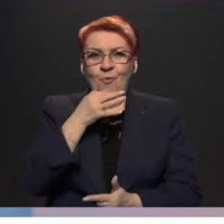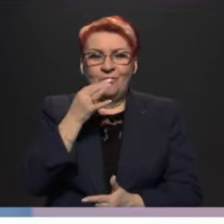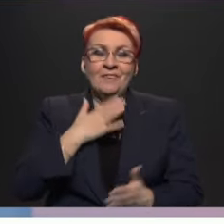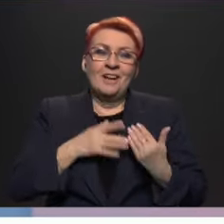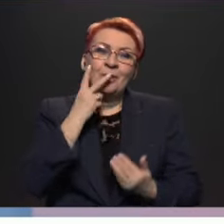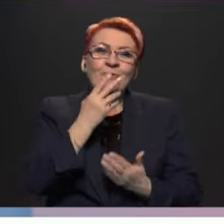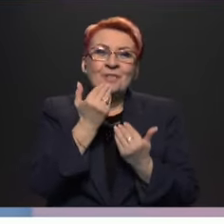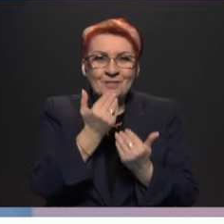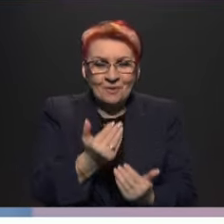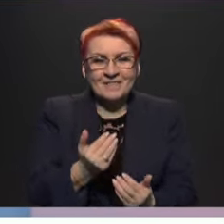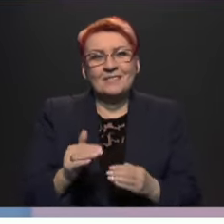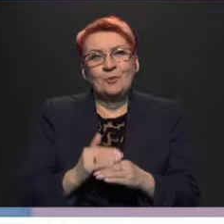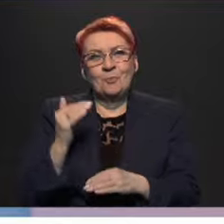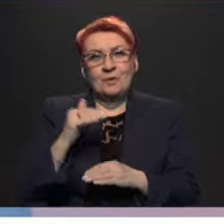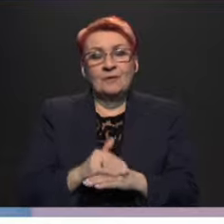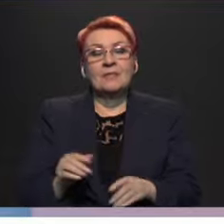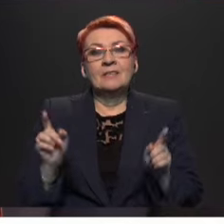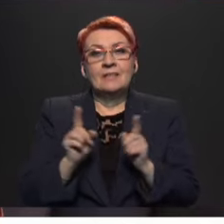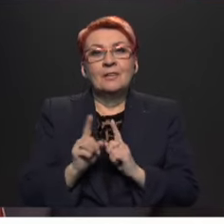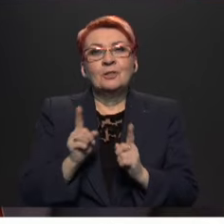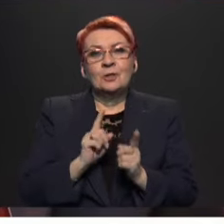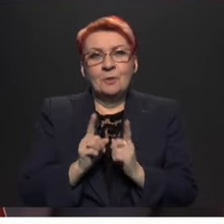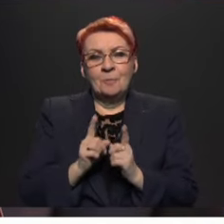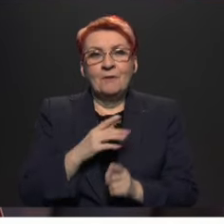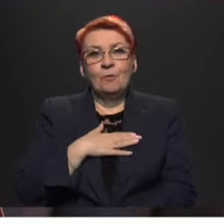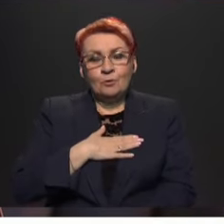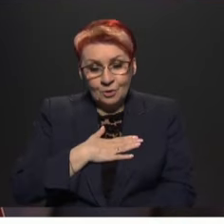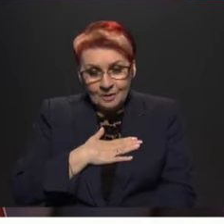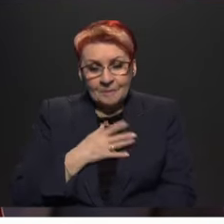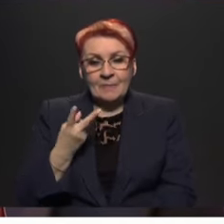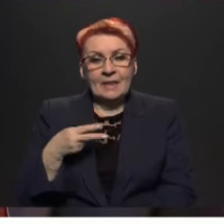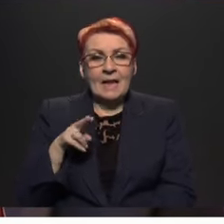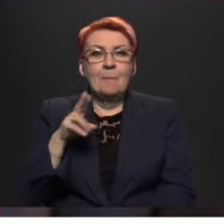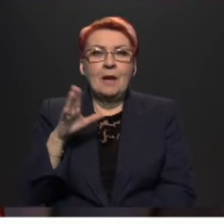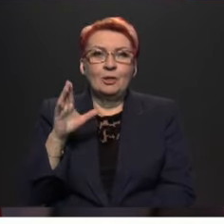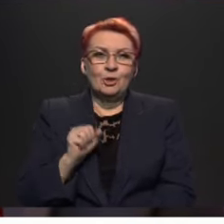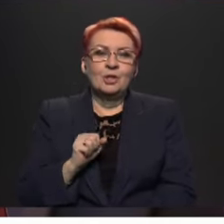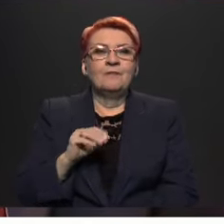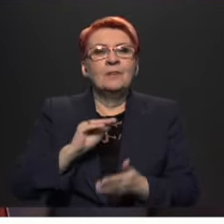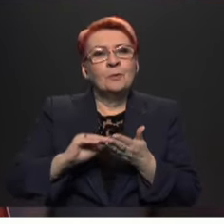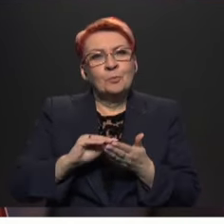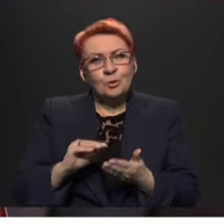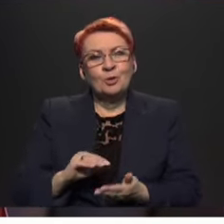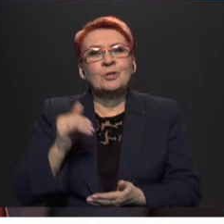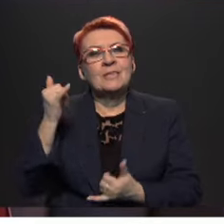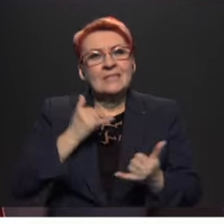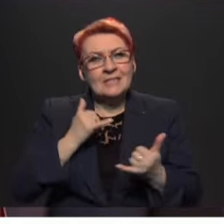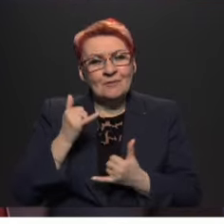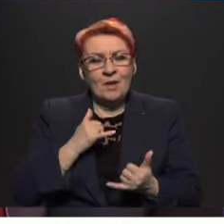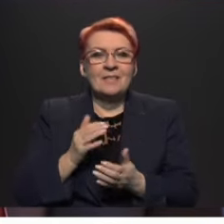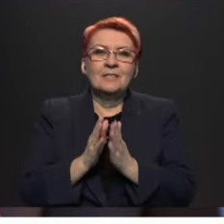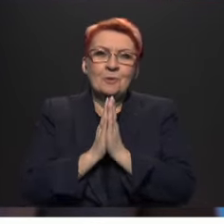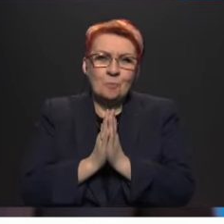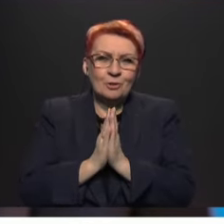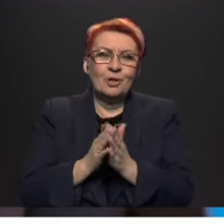видеть. Здравствуйте, добрый вечер. Я также хочу представить вам нашего сурдопереводчика Нелю Прянчникову. Пишите и звоните к нам по телефону горячей